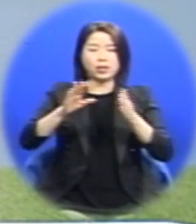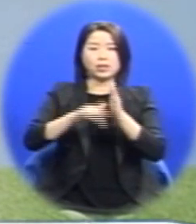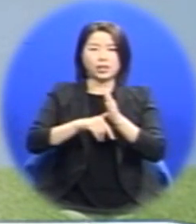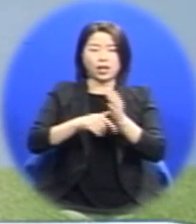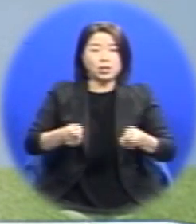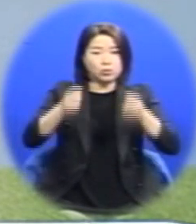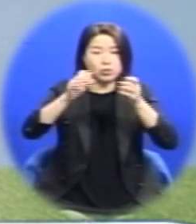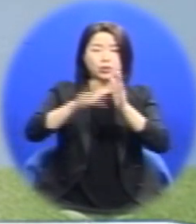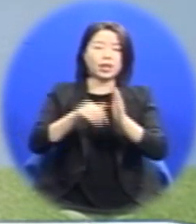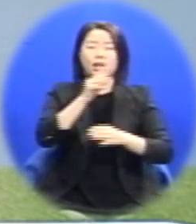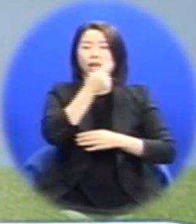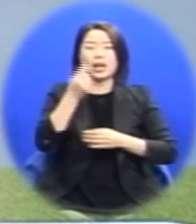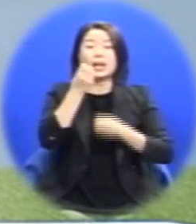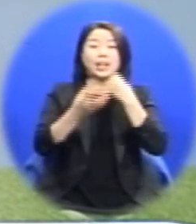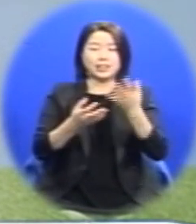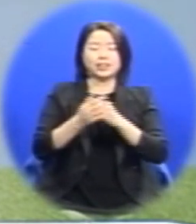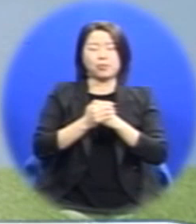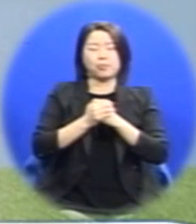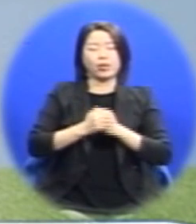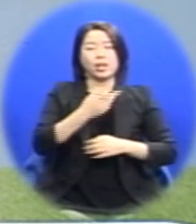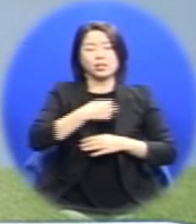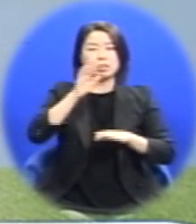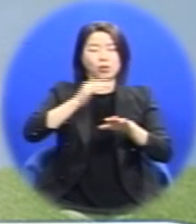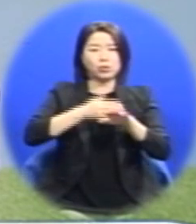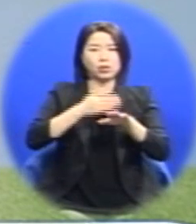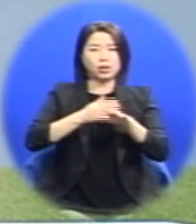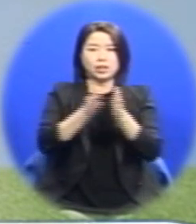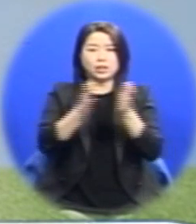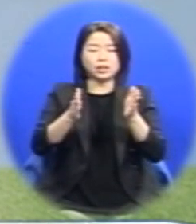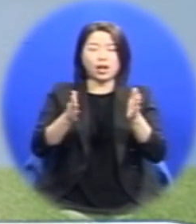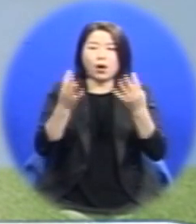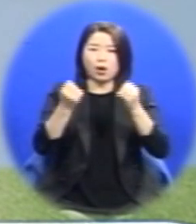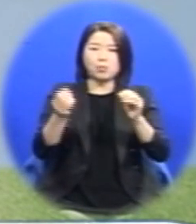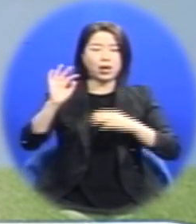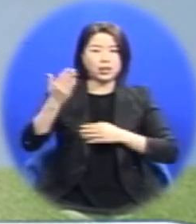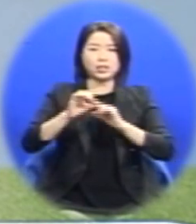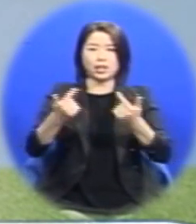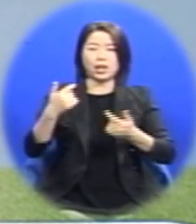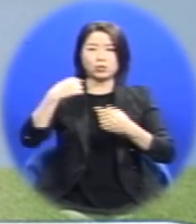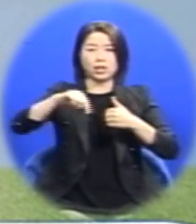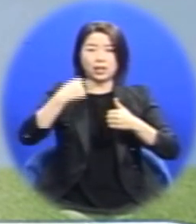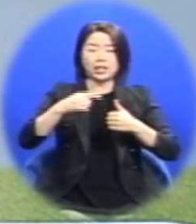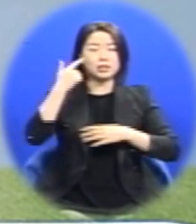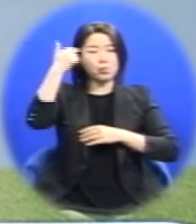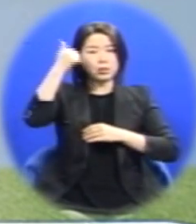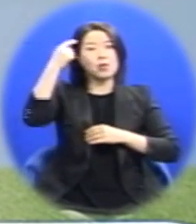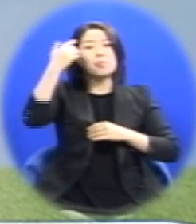때. 제자훈련이 시작된 지 얼마 되지 않아서 우리를 가르치시던 목사님이